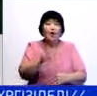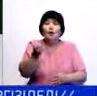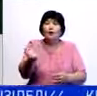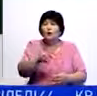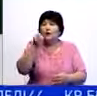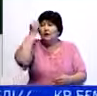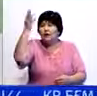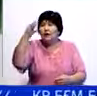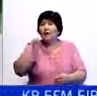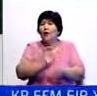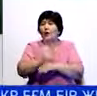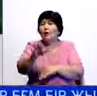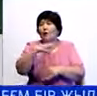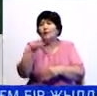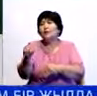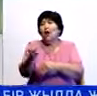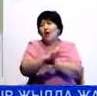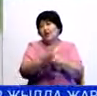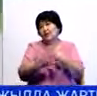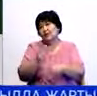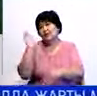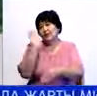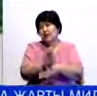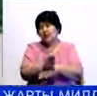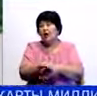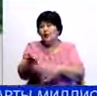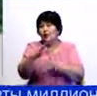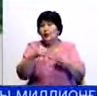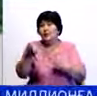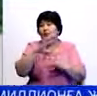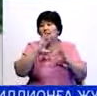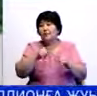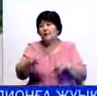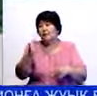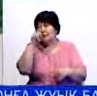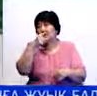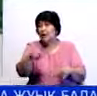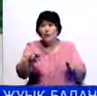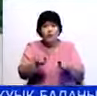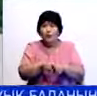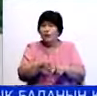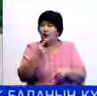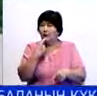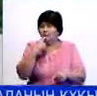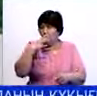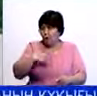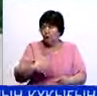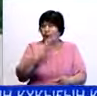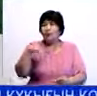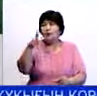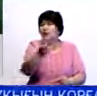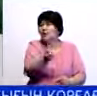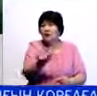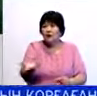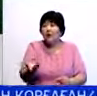қаймақтары қуғынға ұшырап, дені ату жазасына кесілген. Бағамдасақ, жер бетінде бірер жылдың бедерінде мұндай зобалаңды өткерген ұлт некен